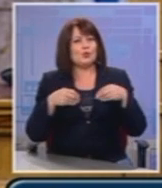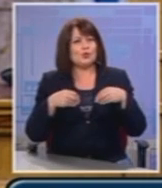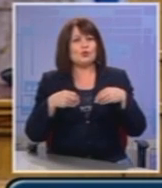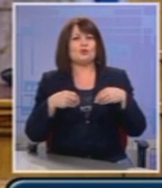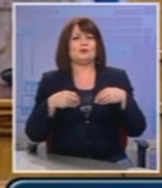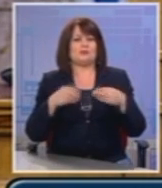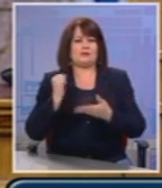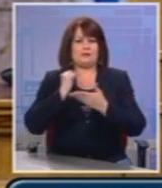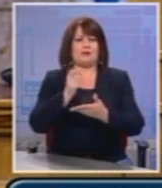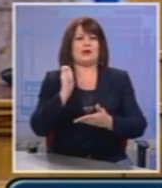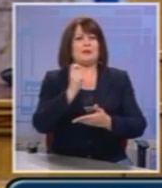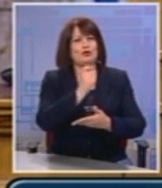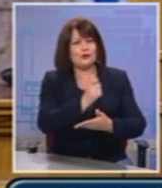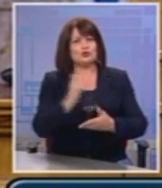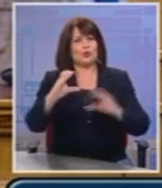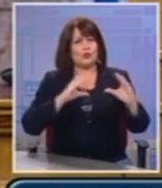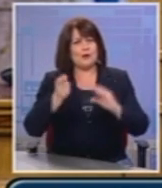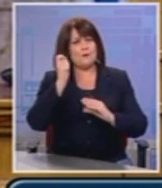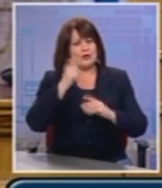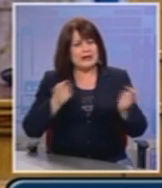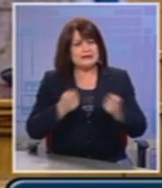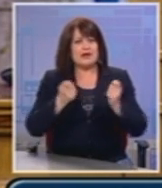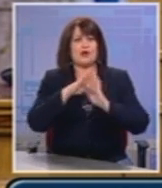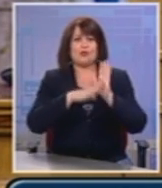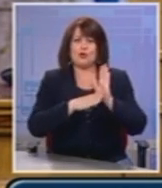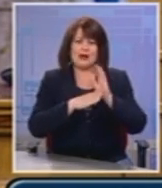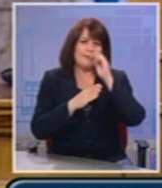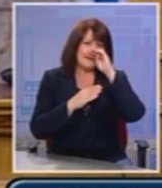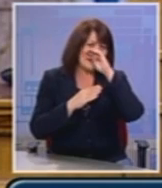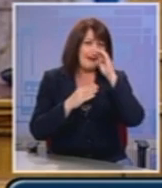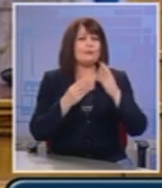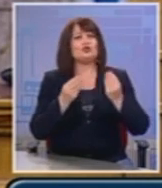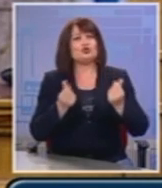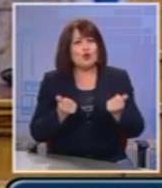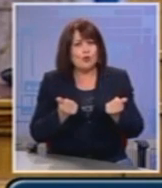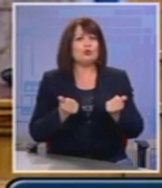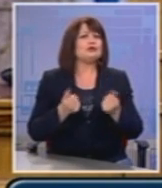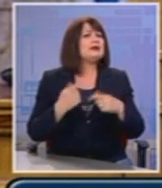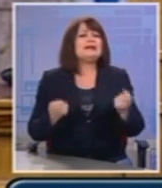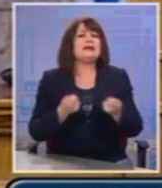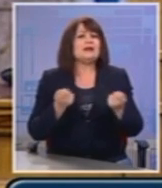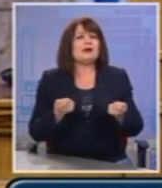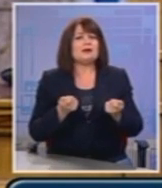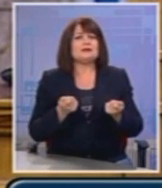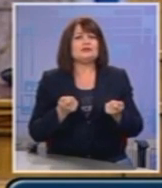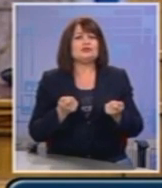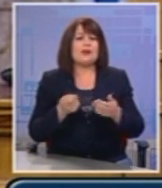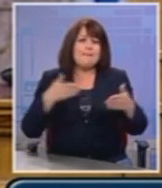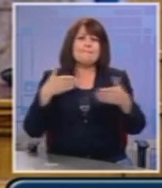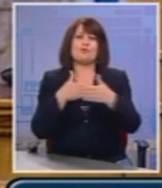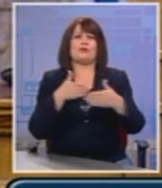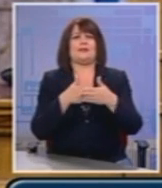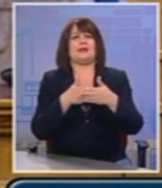χρηματοδοτούν να προάγουν ή να υλοποιούν πολιτικές και προγράμματα που εμμέσως ή αμέσως ε παρεμποδίζουν την